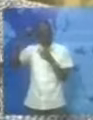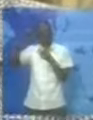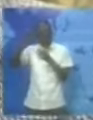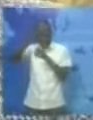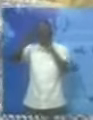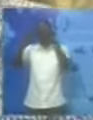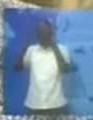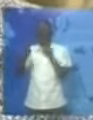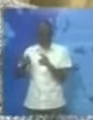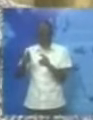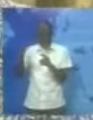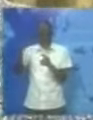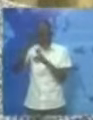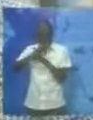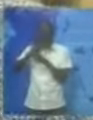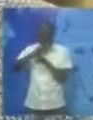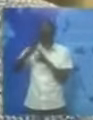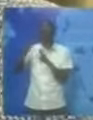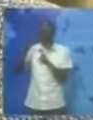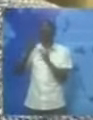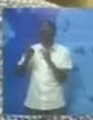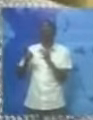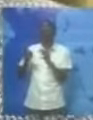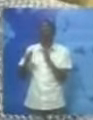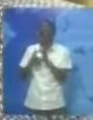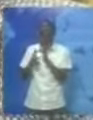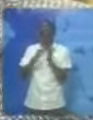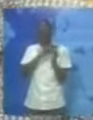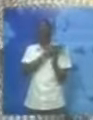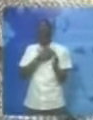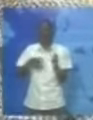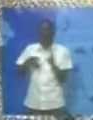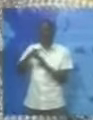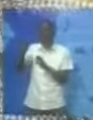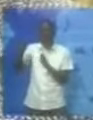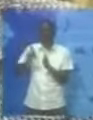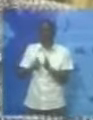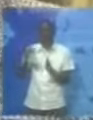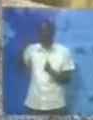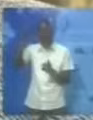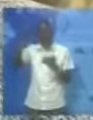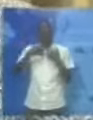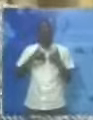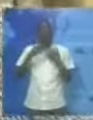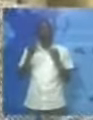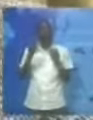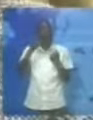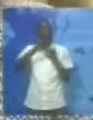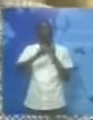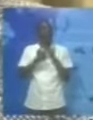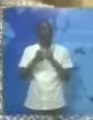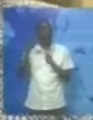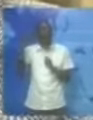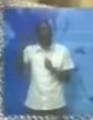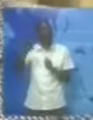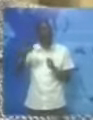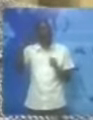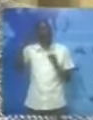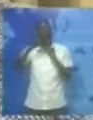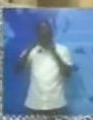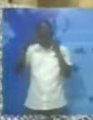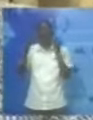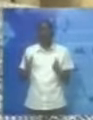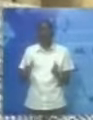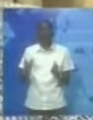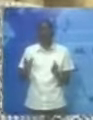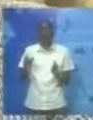d'éducation, formation technique et professionnelle. Parce que là, ça va résoudre beaucoup de problèmes de l'emploi pour la jeunesse. Et ça